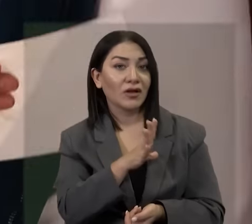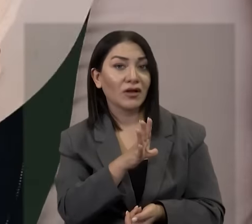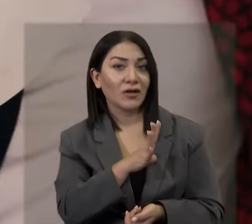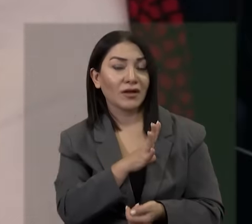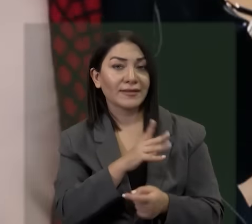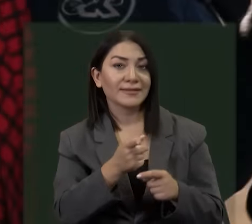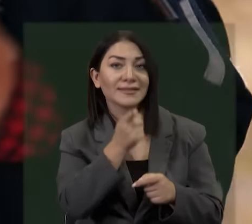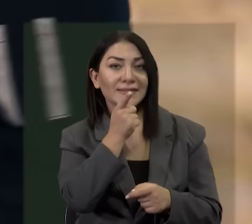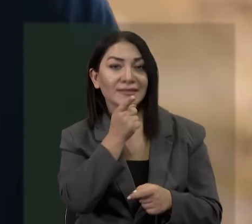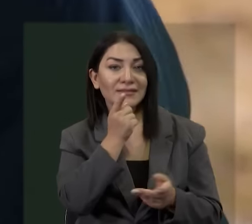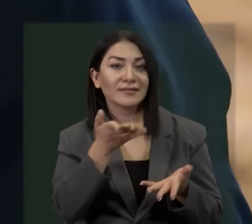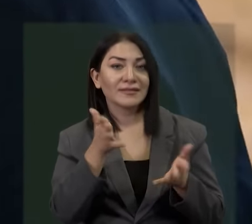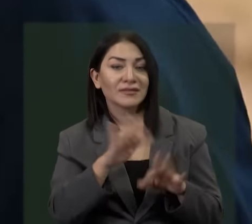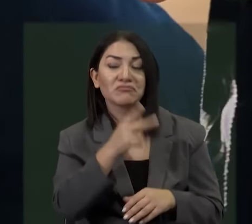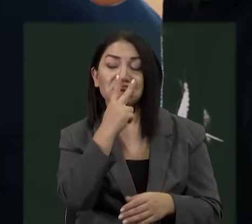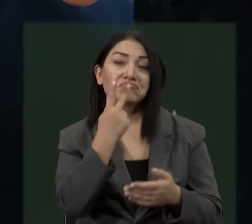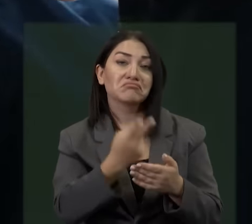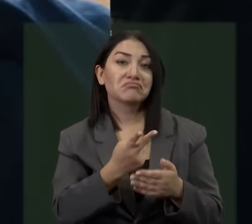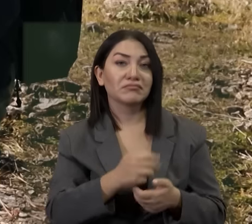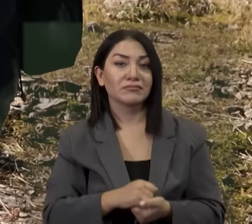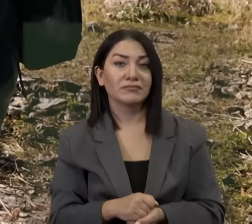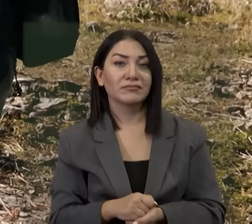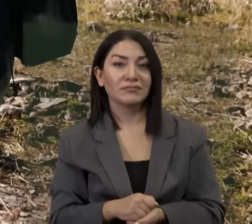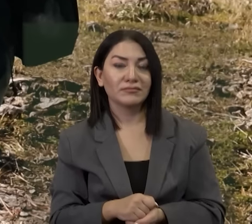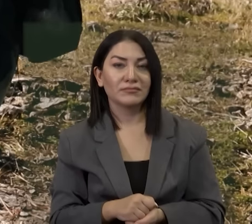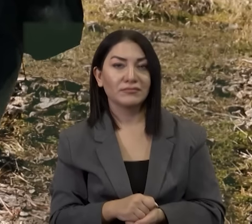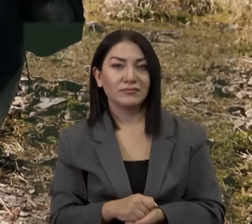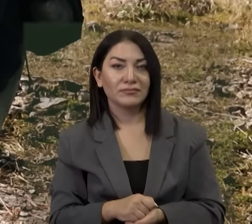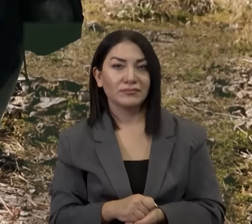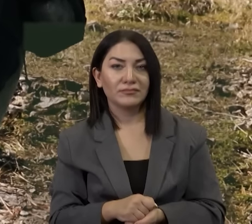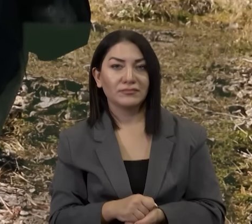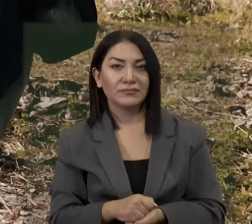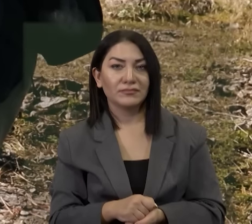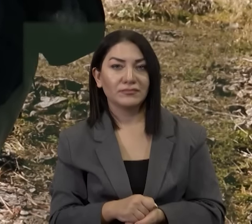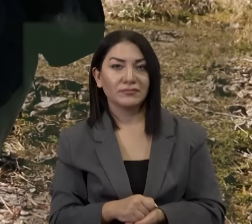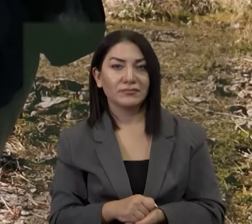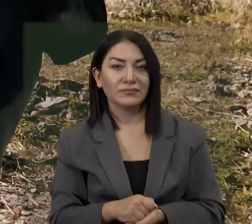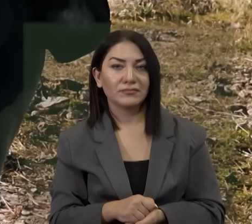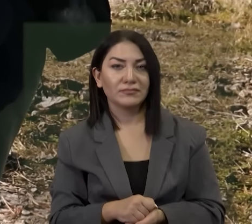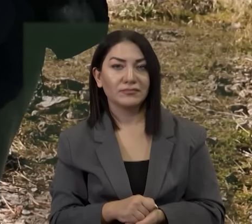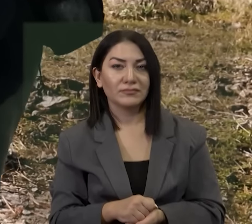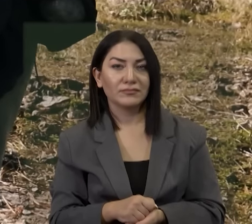Ահեն, կարող եմ ես ուզում են օգնել։ Հիմա կտեսնենք։